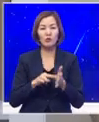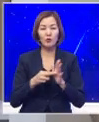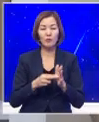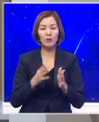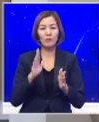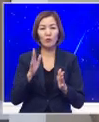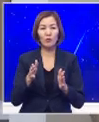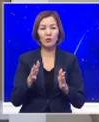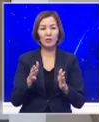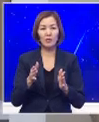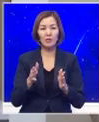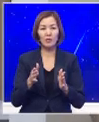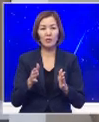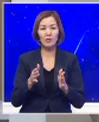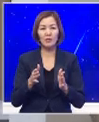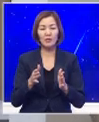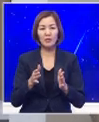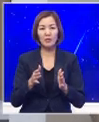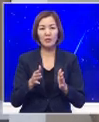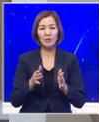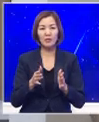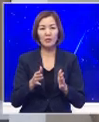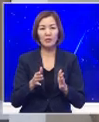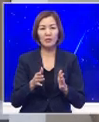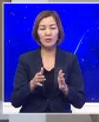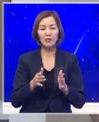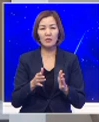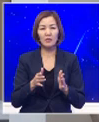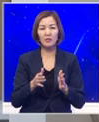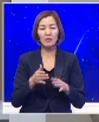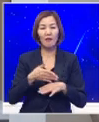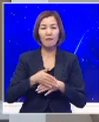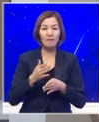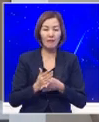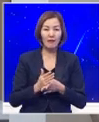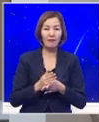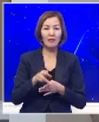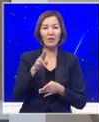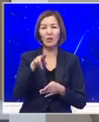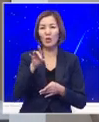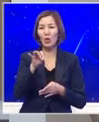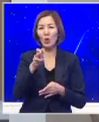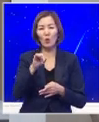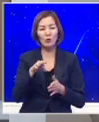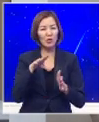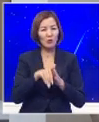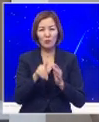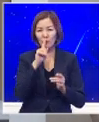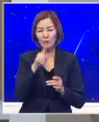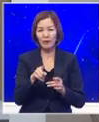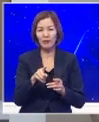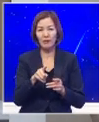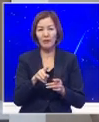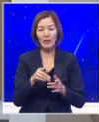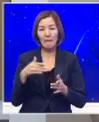болашақта осы глютенсіз нан туралы барына мағлұмат беру, неліктен пайдалы